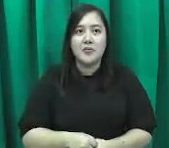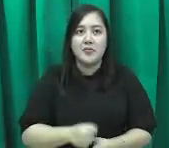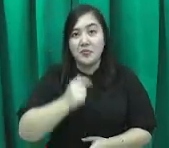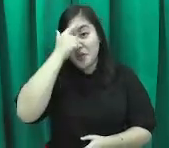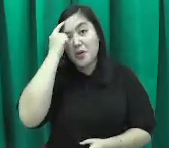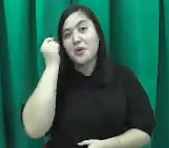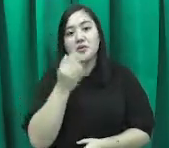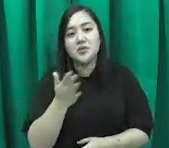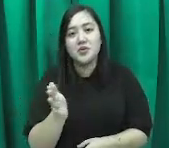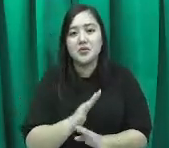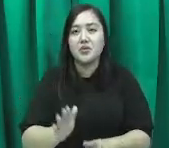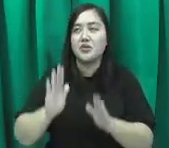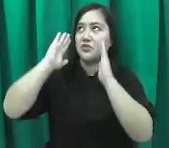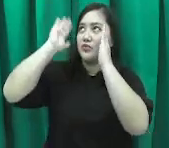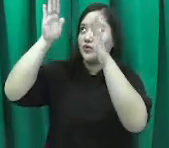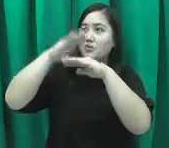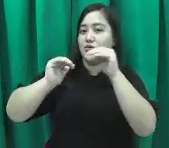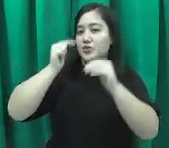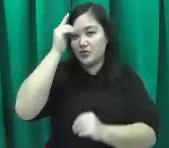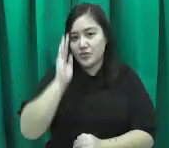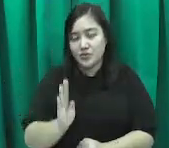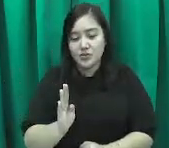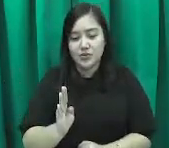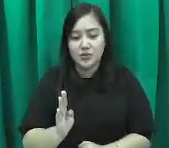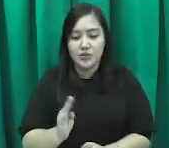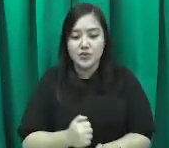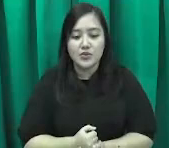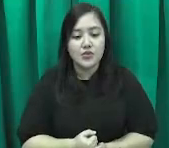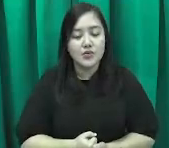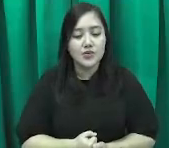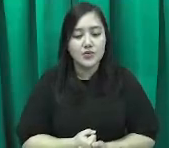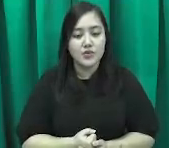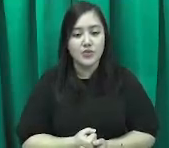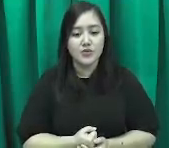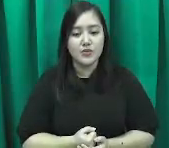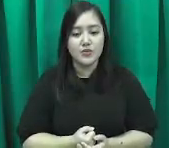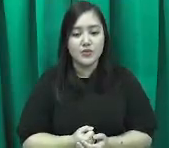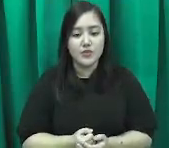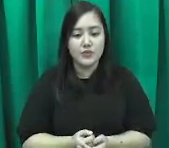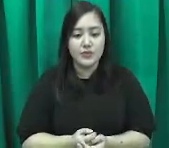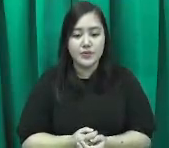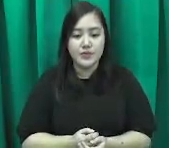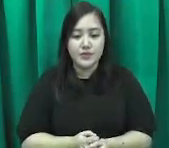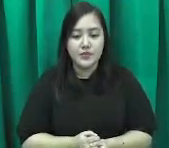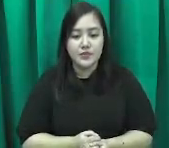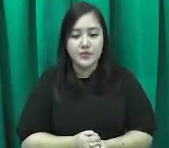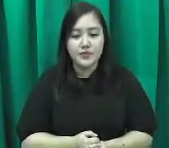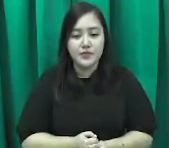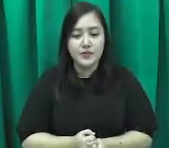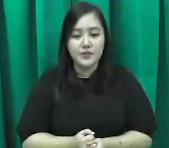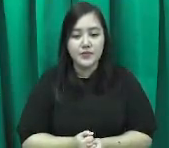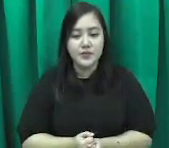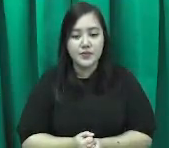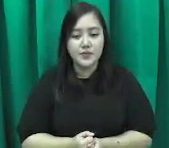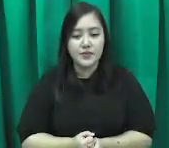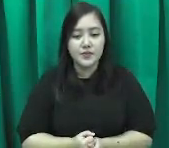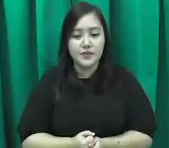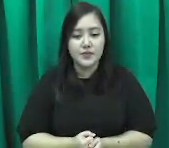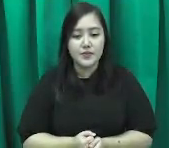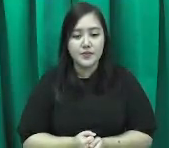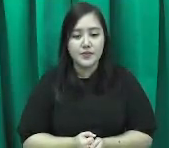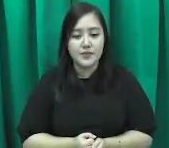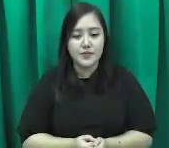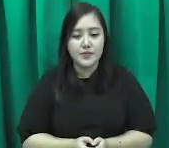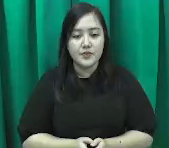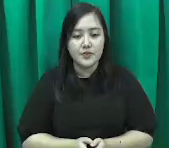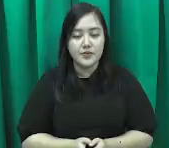limitado na tayo. Kaya yes. Tayo nag-hands off. Kasi hindi natin naiisip na mayroon pang Diyos na kaya mag-solve ng problema. So, pag hindi mo talaga alam yung